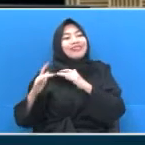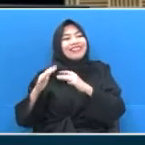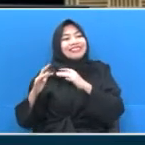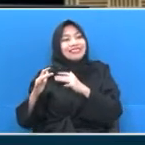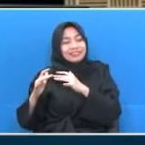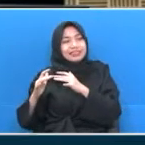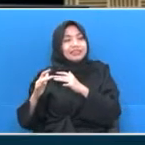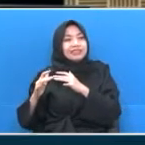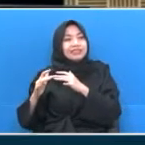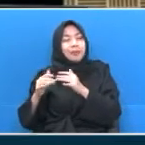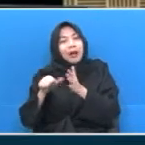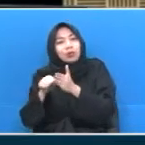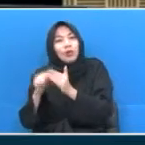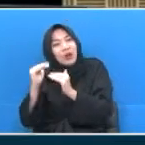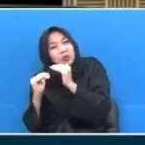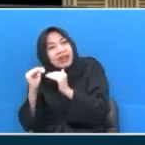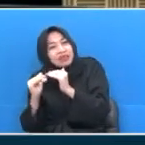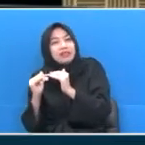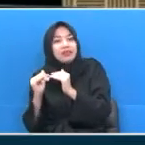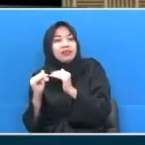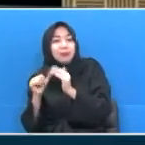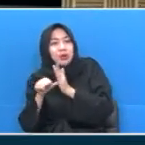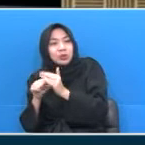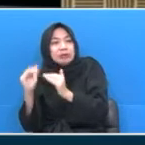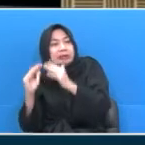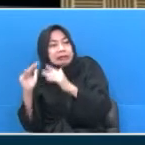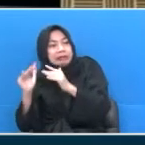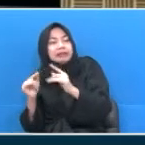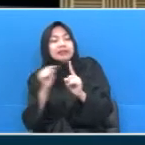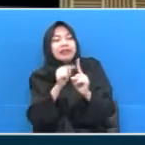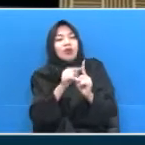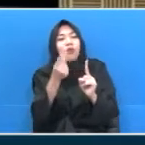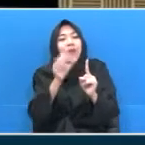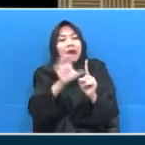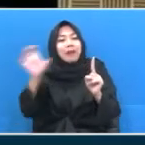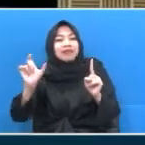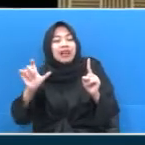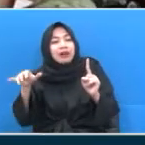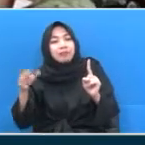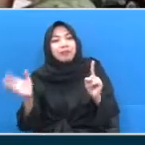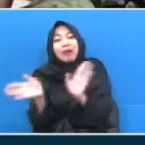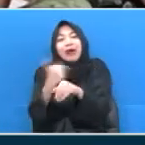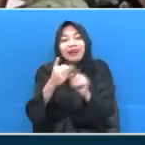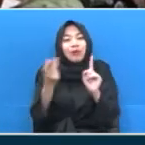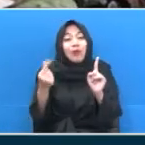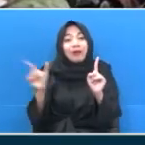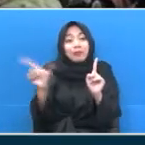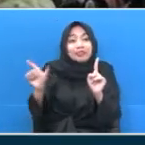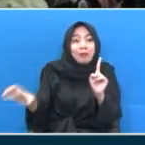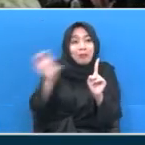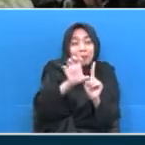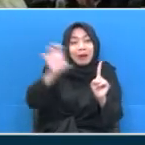kita negosiasikan bagaimana nanti soal pengembalian dan kita juga tentu harus memberikan pendampingan hukum